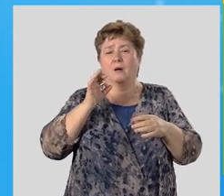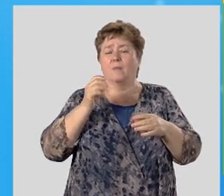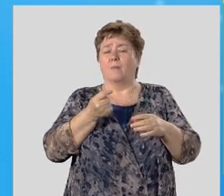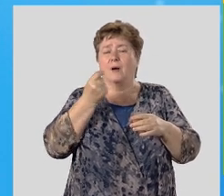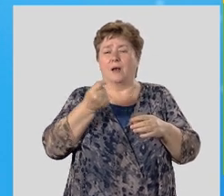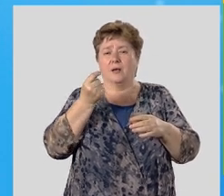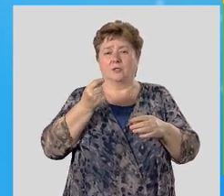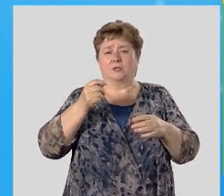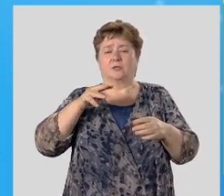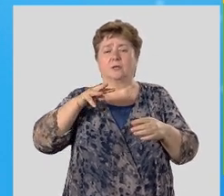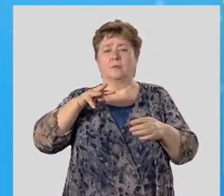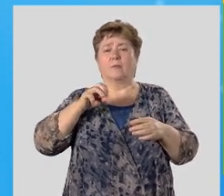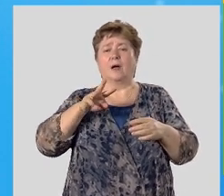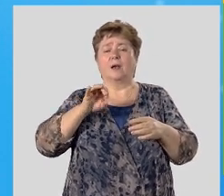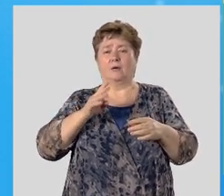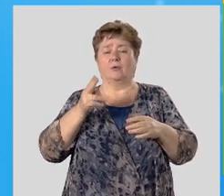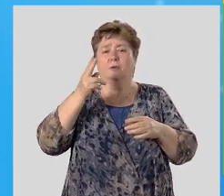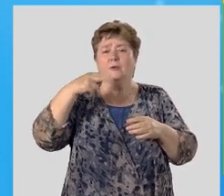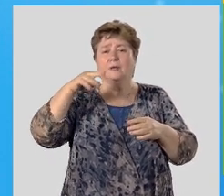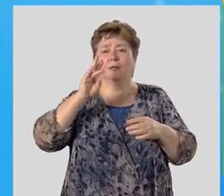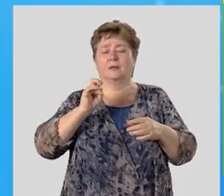органических молекулах ДНК,